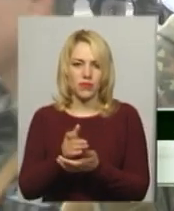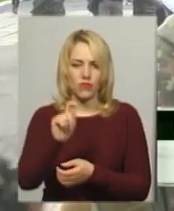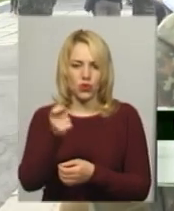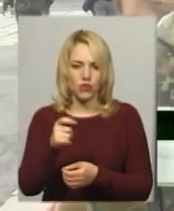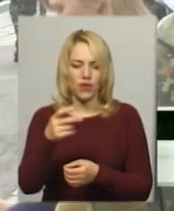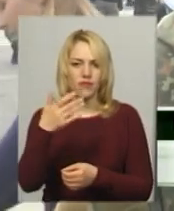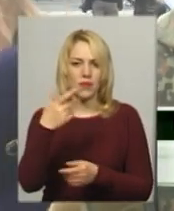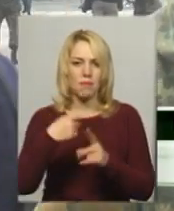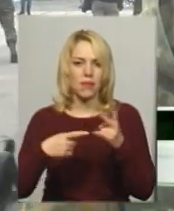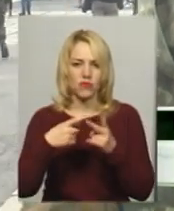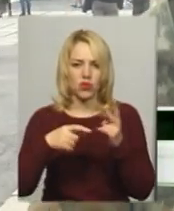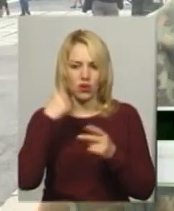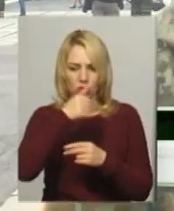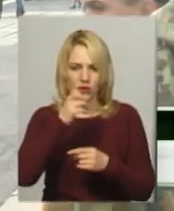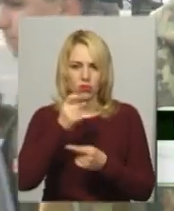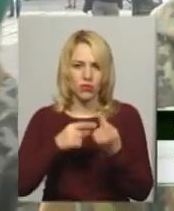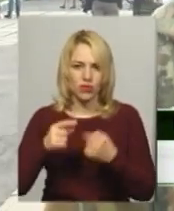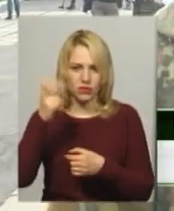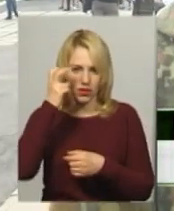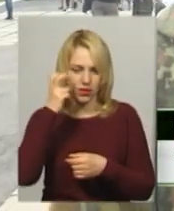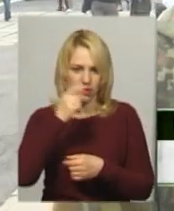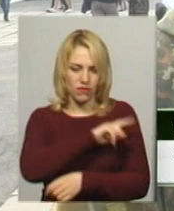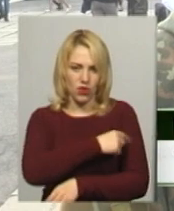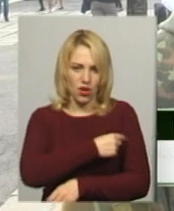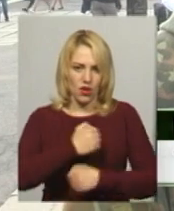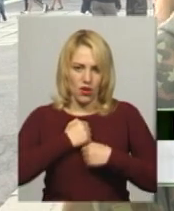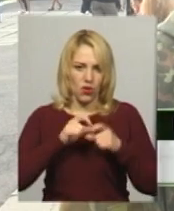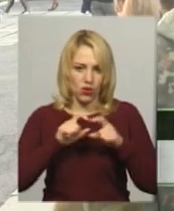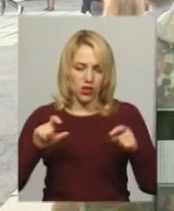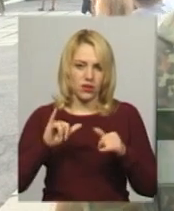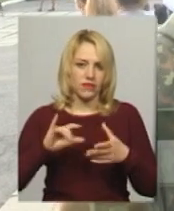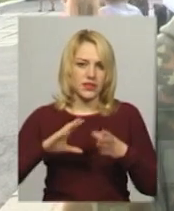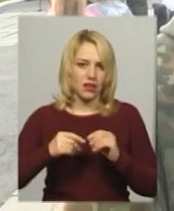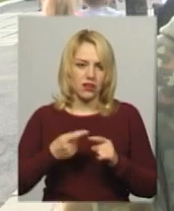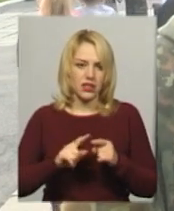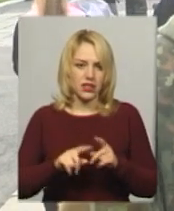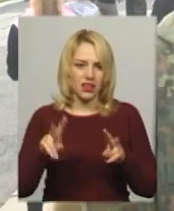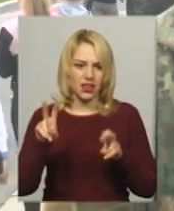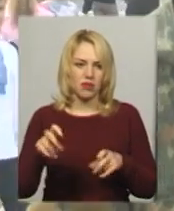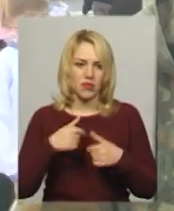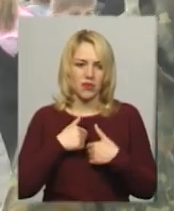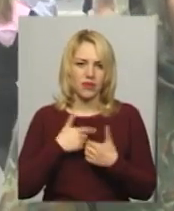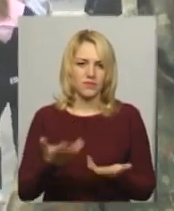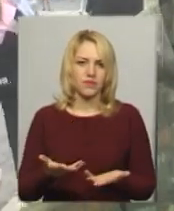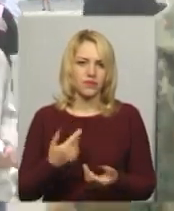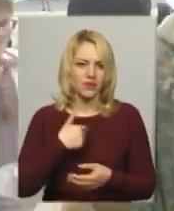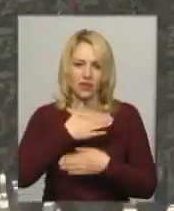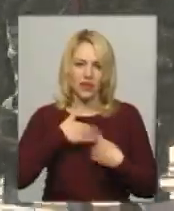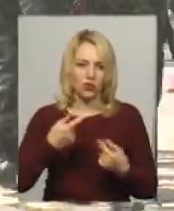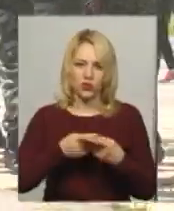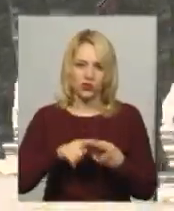приїхали, в Київ, в лікарню. Ну і взагалі ця тема мене не дуже так, я не хочу про таке